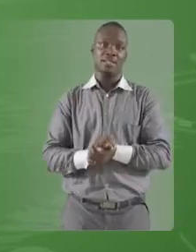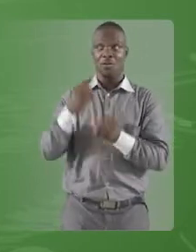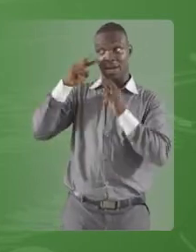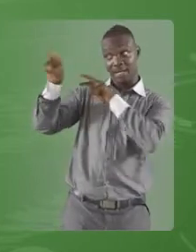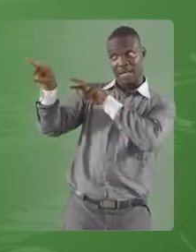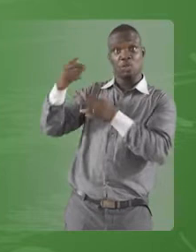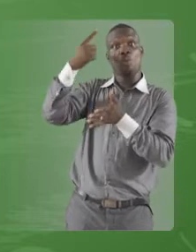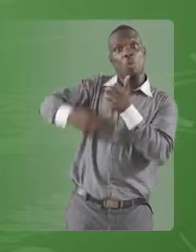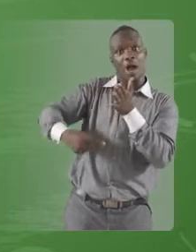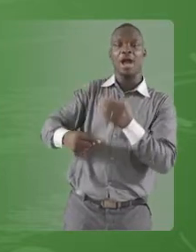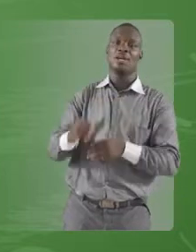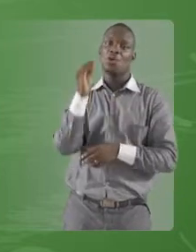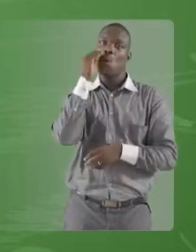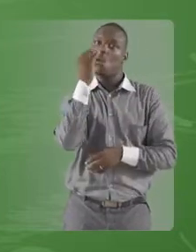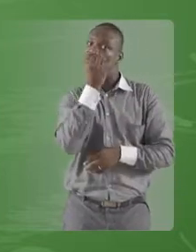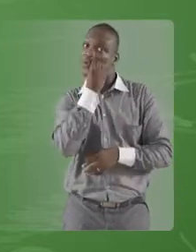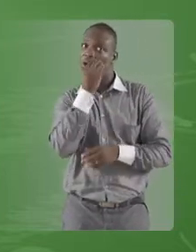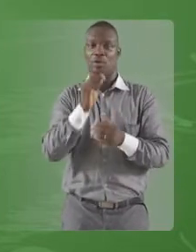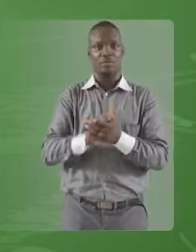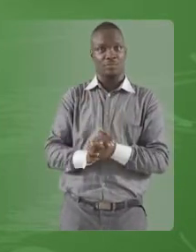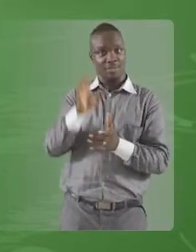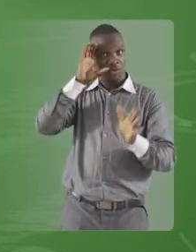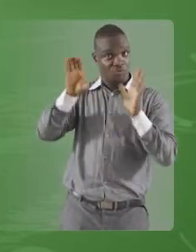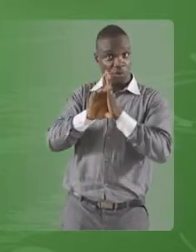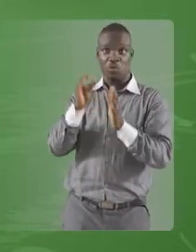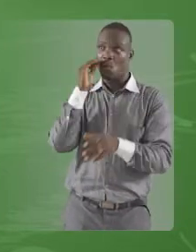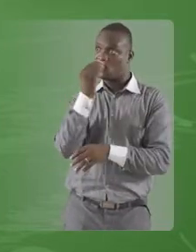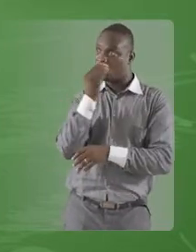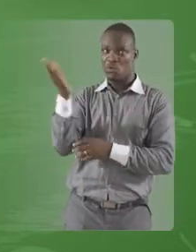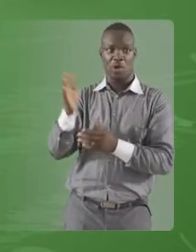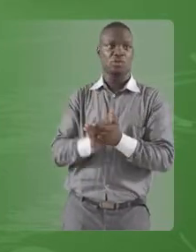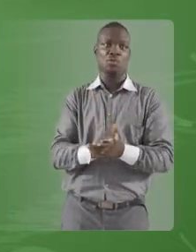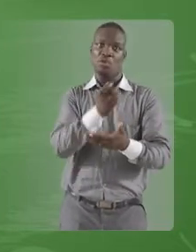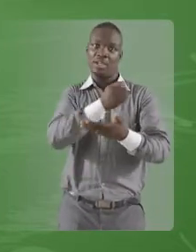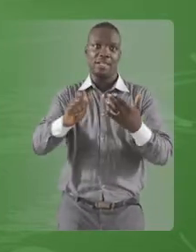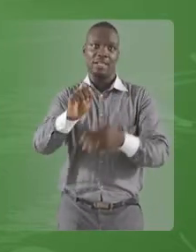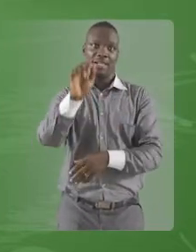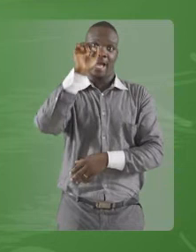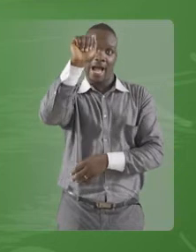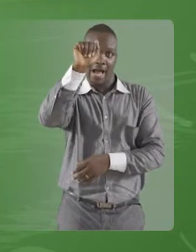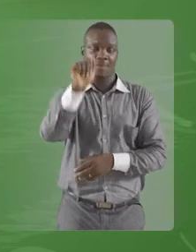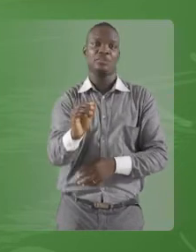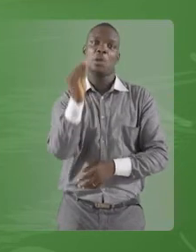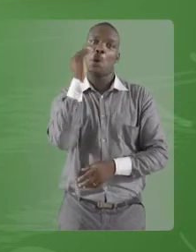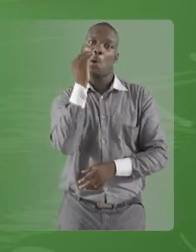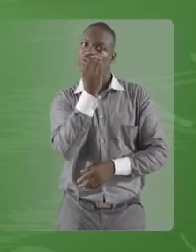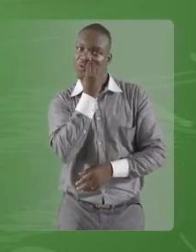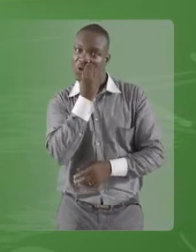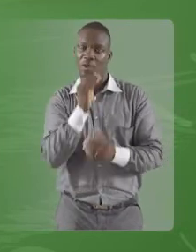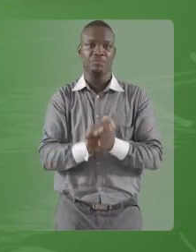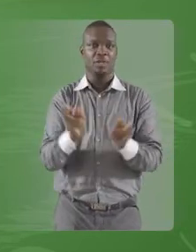quoi? D'une fleur. Donc, vous notez en grand A, la fleur. Et en petit